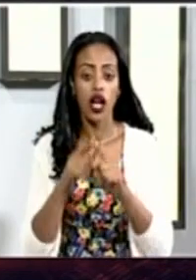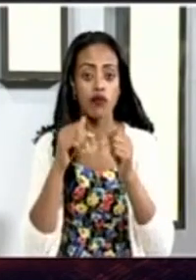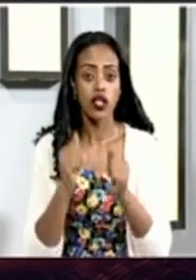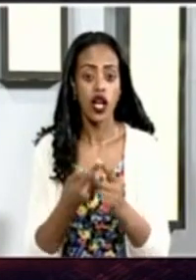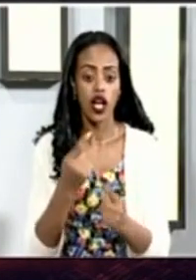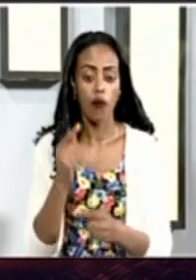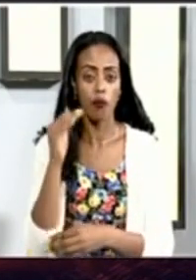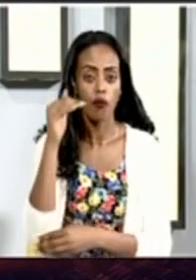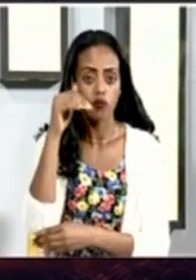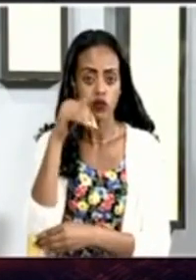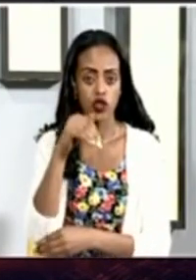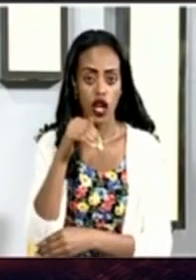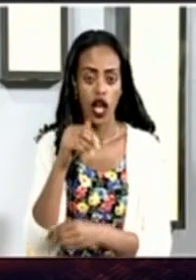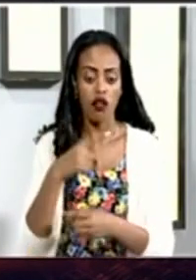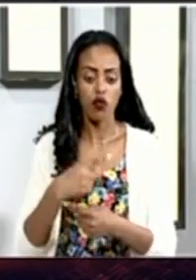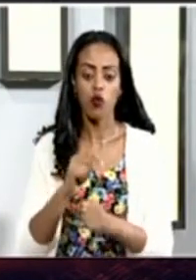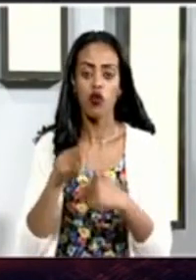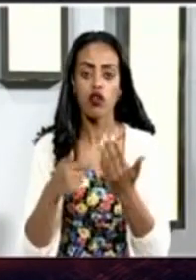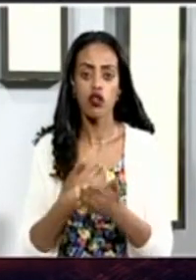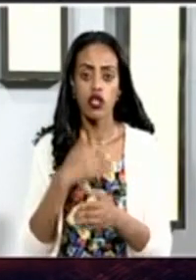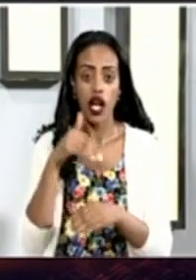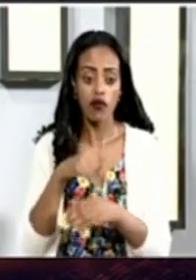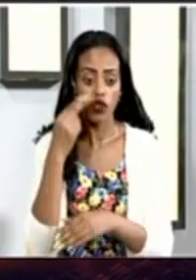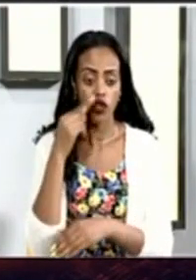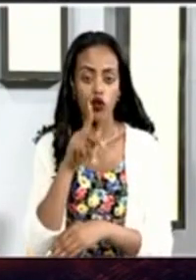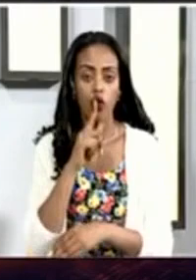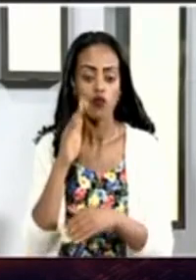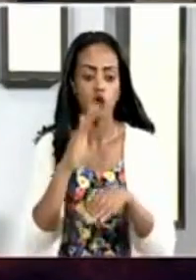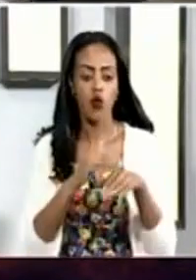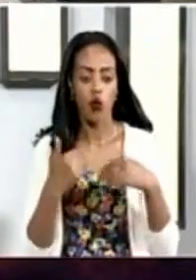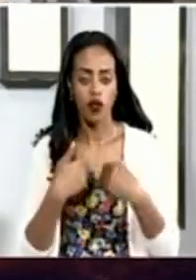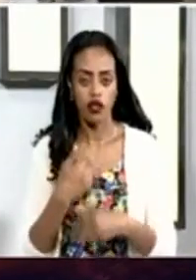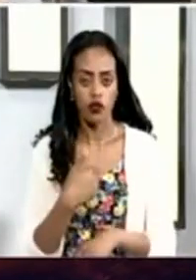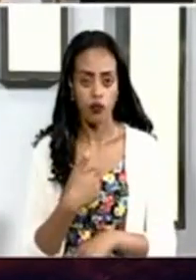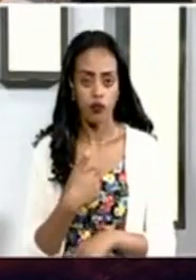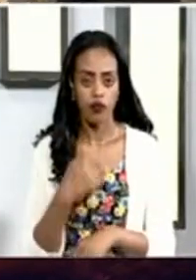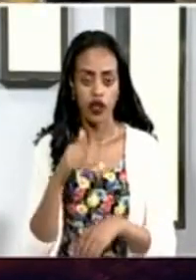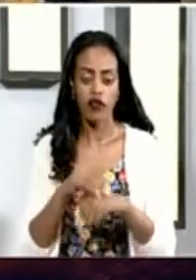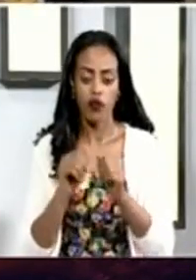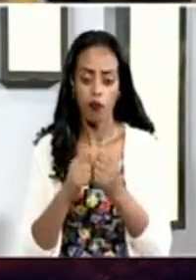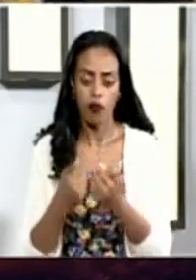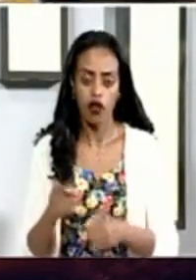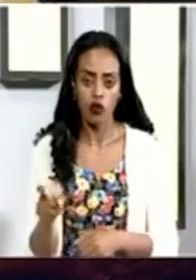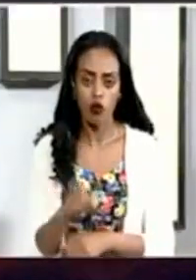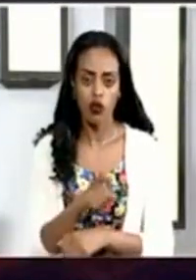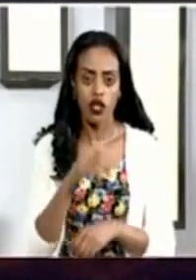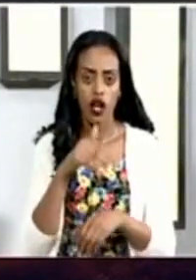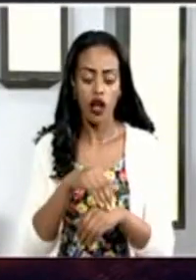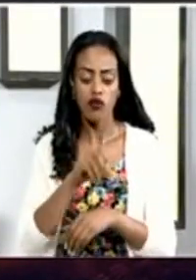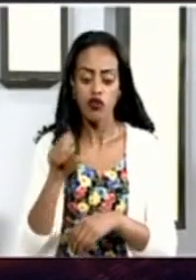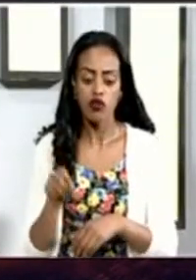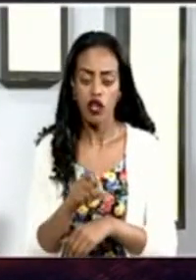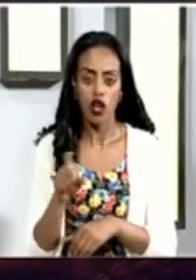مشلا تفتين سلزله أبزن نحن رئيهم سوي عم نازله أفت باني خون أفت إنجرا